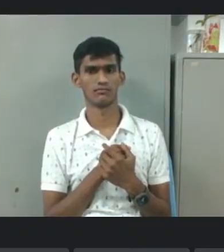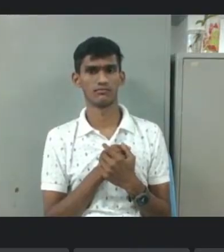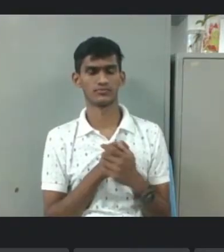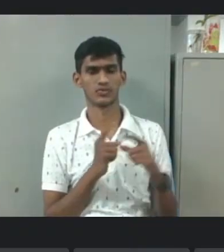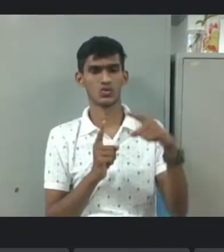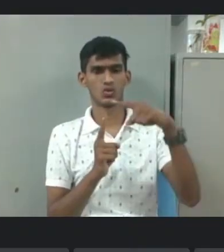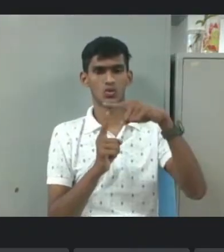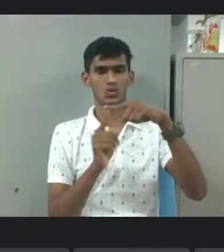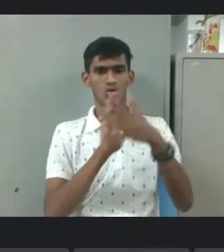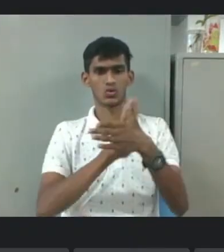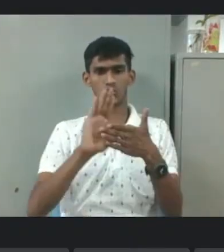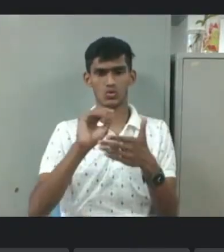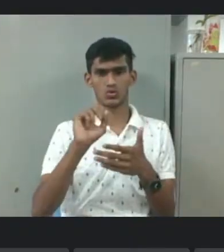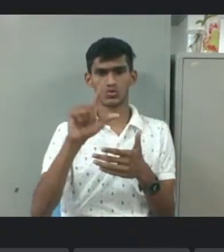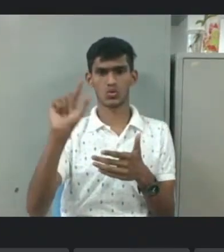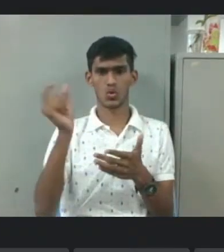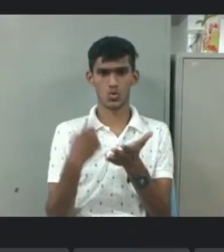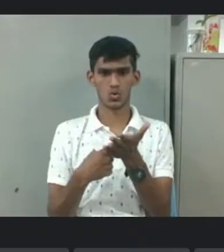തോളൂർ പഞ്ചായത്ത് അല്ലേ?